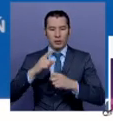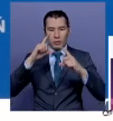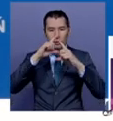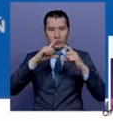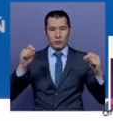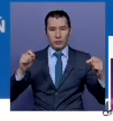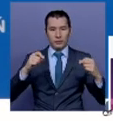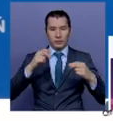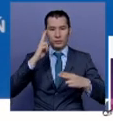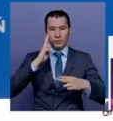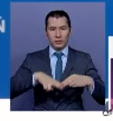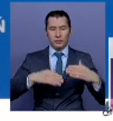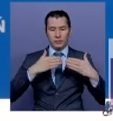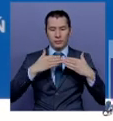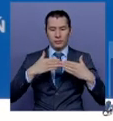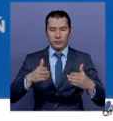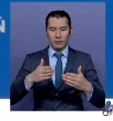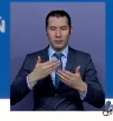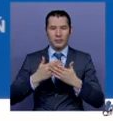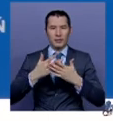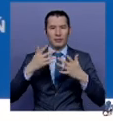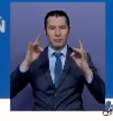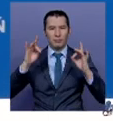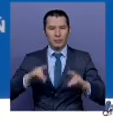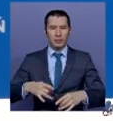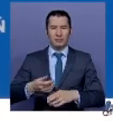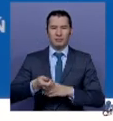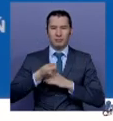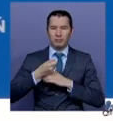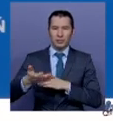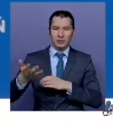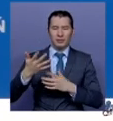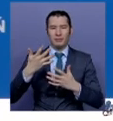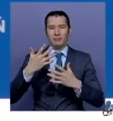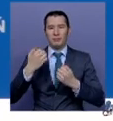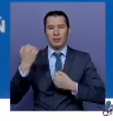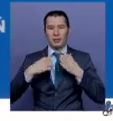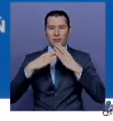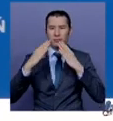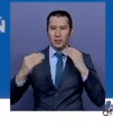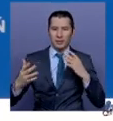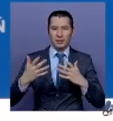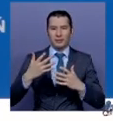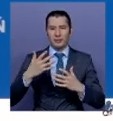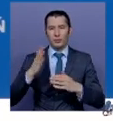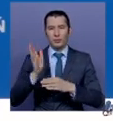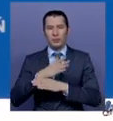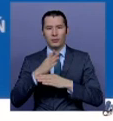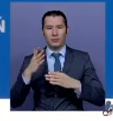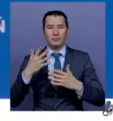бітіру шарасын асыра тойлауға, мерекелік дастархандар ұйымдастыруға тыйым салынады. Қала бойынша жалға